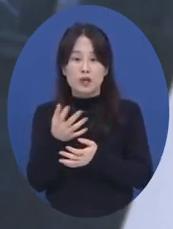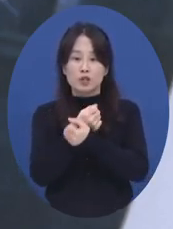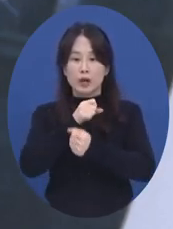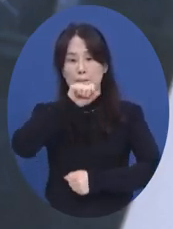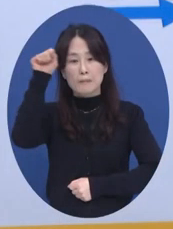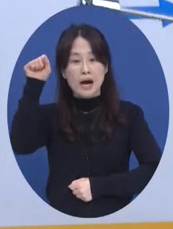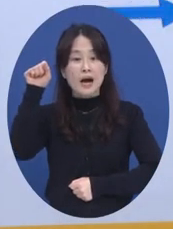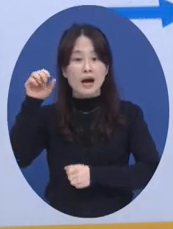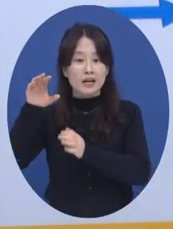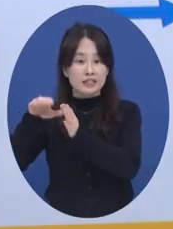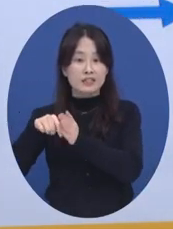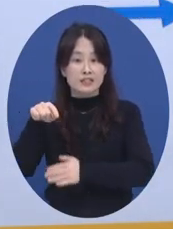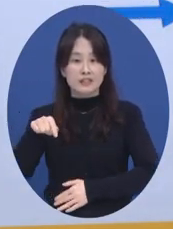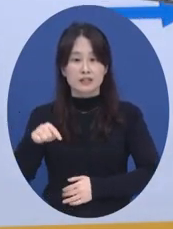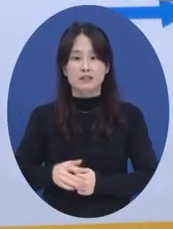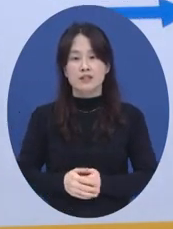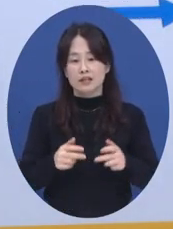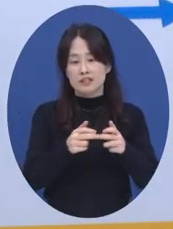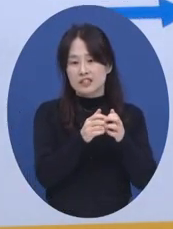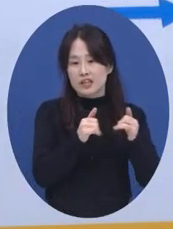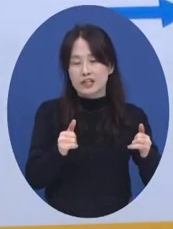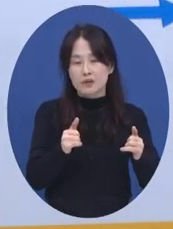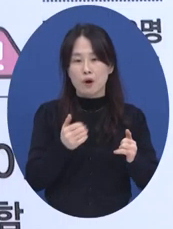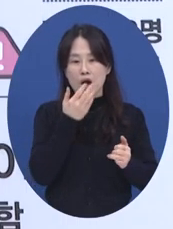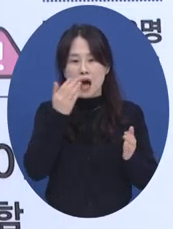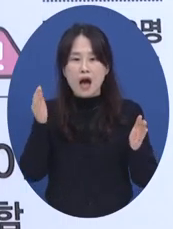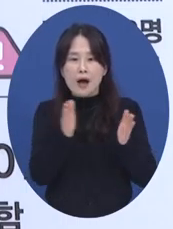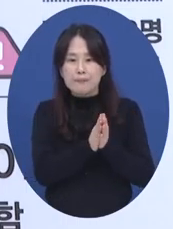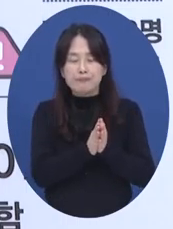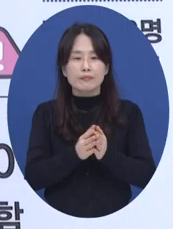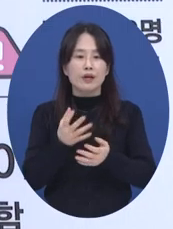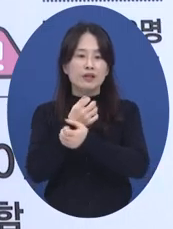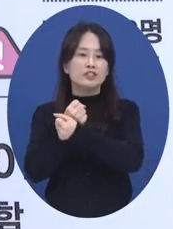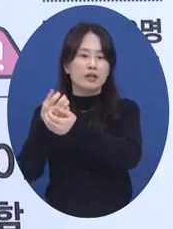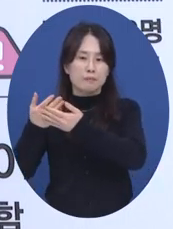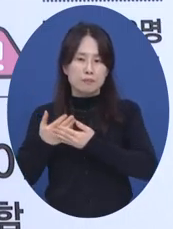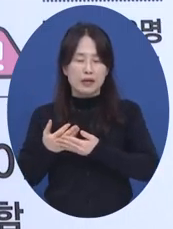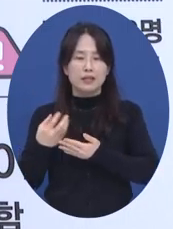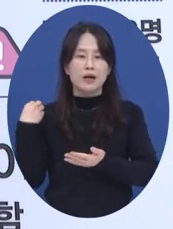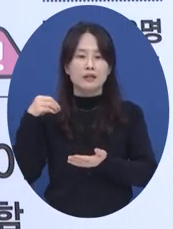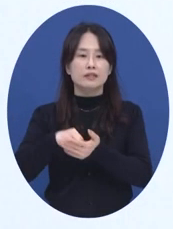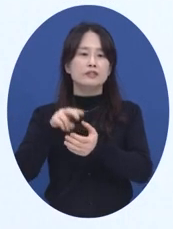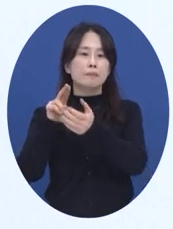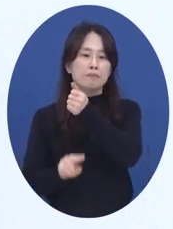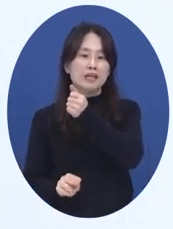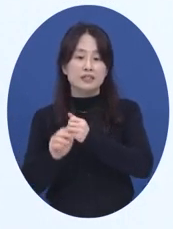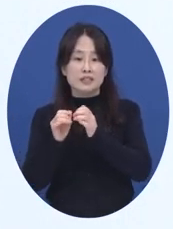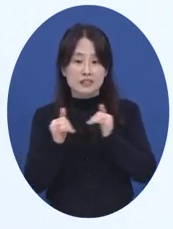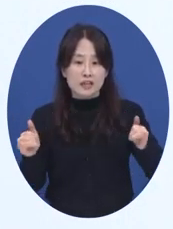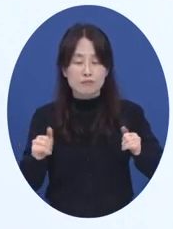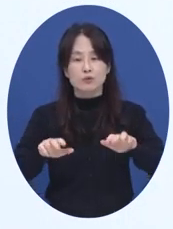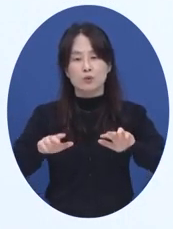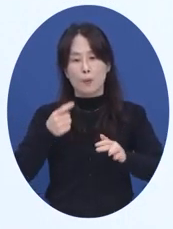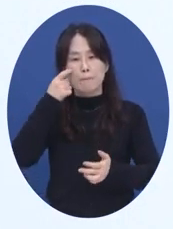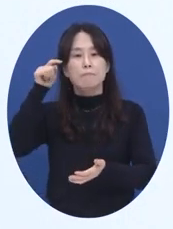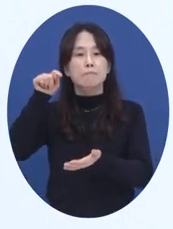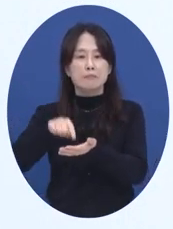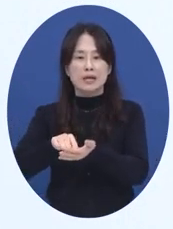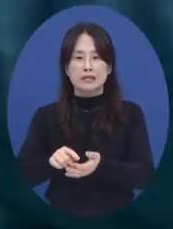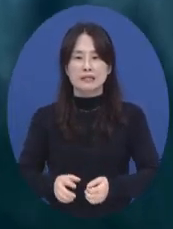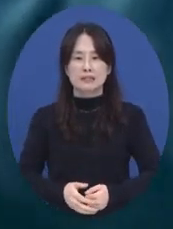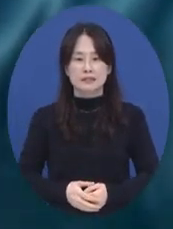당첨된 경우 장애인과 공모해 청약을 받아 되판 사람도 이번 경기도 수사망에